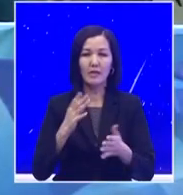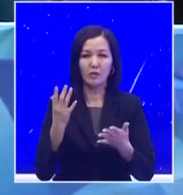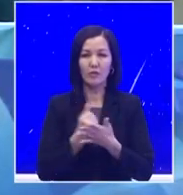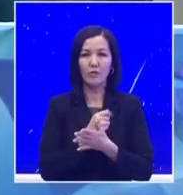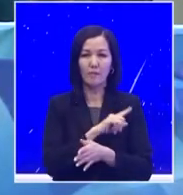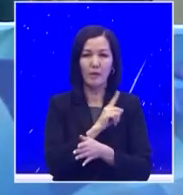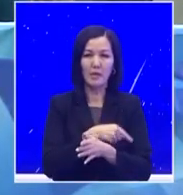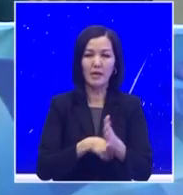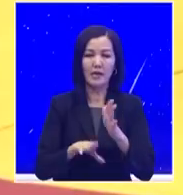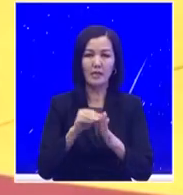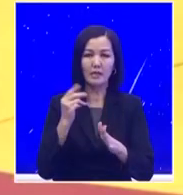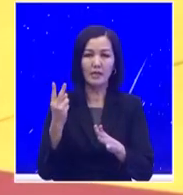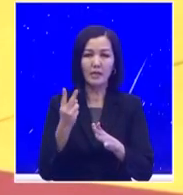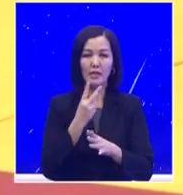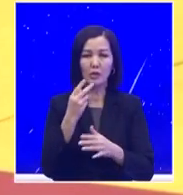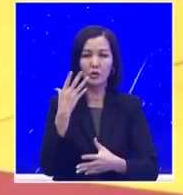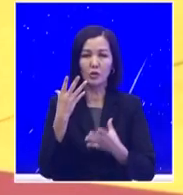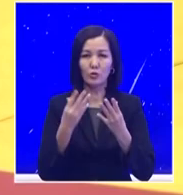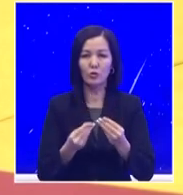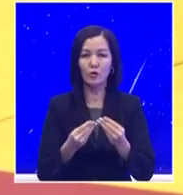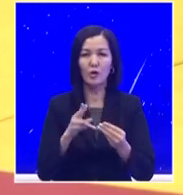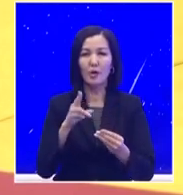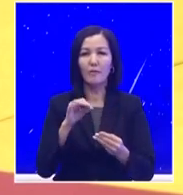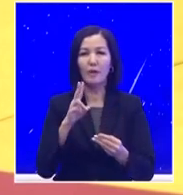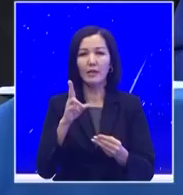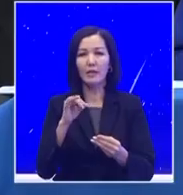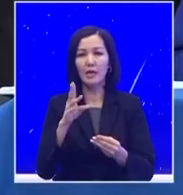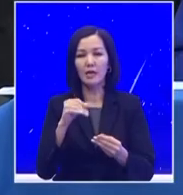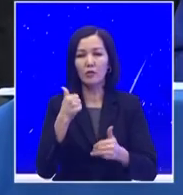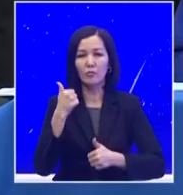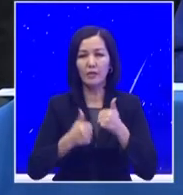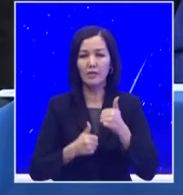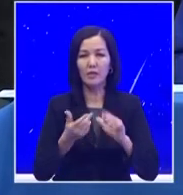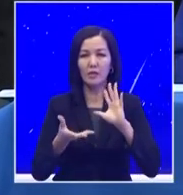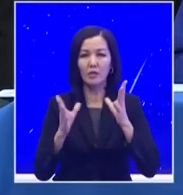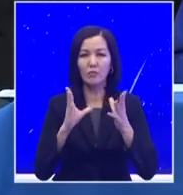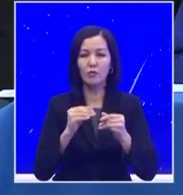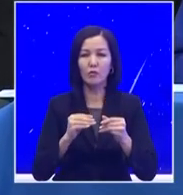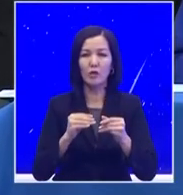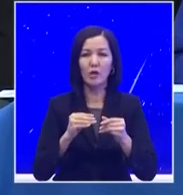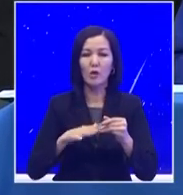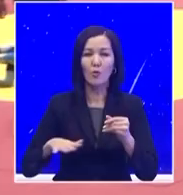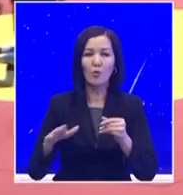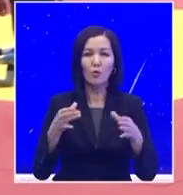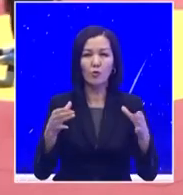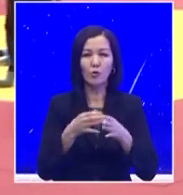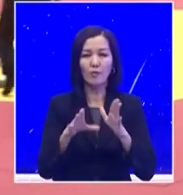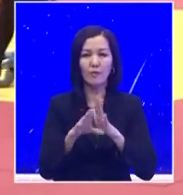мықтылар анықталды. Ал жарыстың екінші күні панкратион бәсекесі бойынша өңір құрамасы жасақталды.